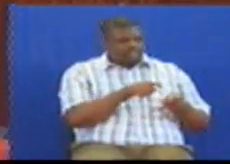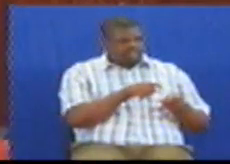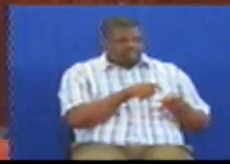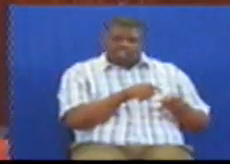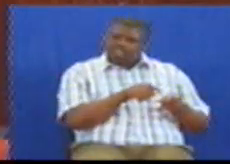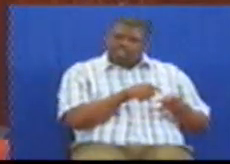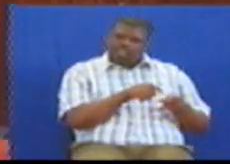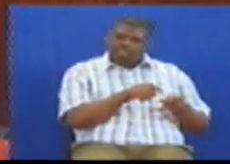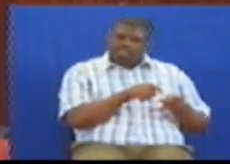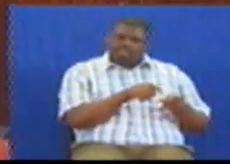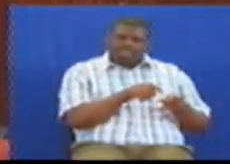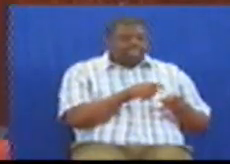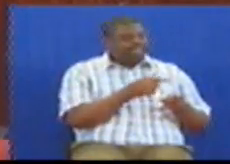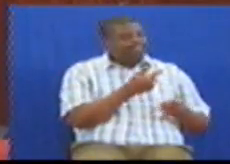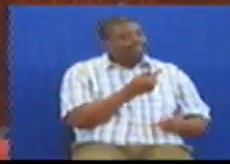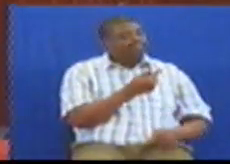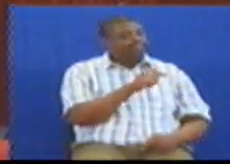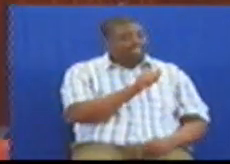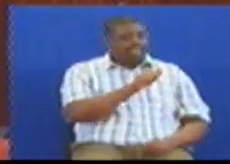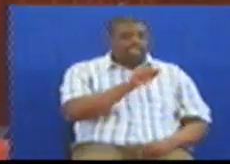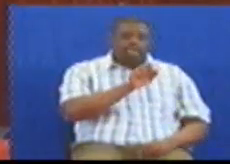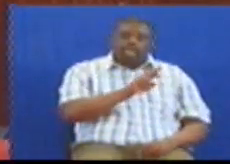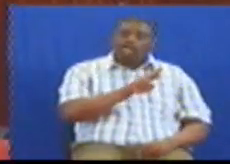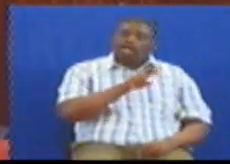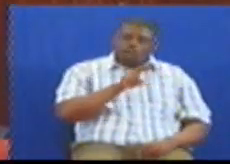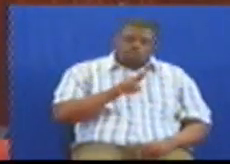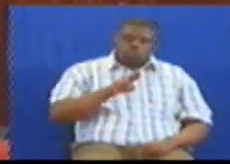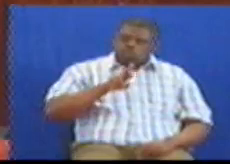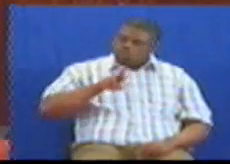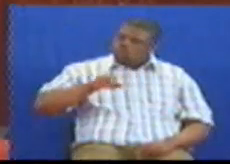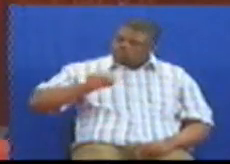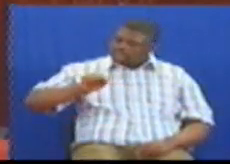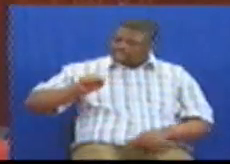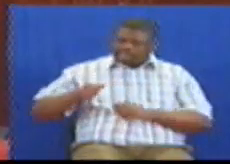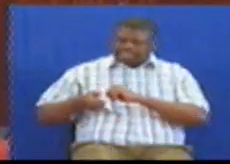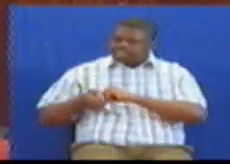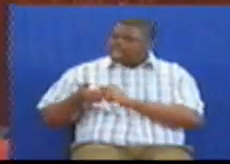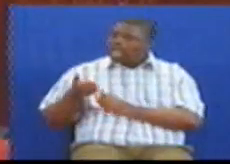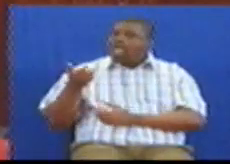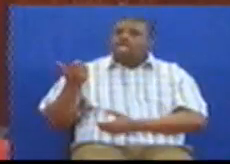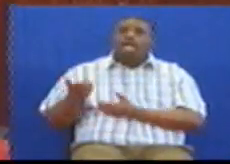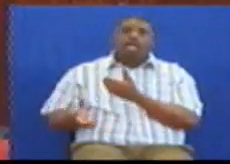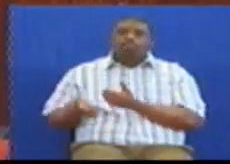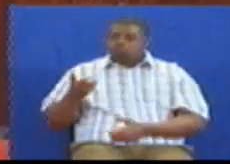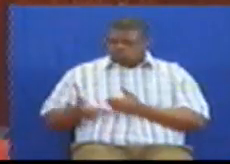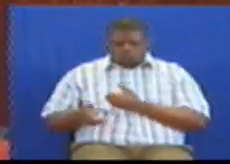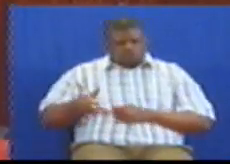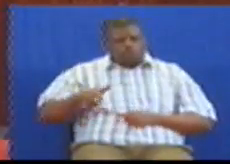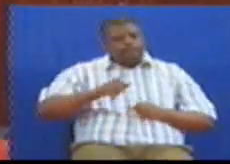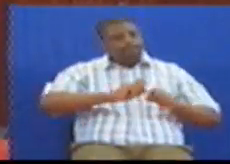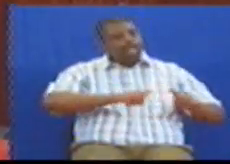Spika, TARURA imekuwa ni changamoto katika maeneo mbalimbali ikiwepo katika mkoa wetu wa